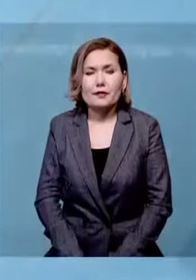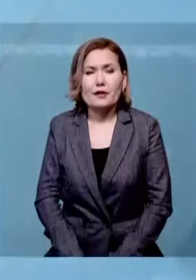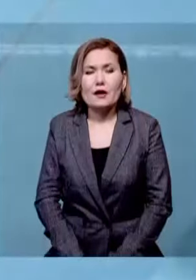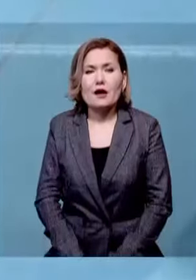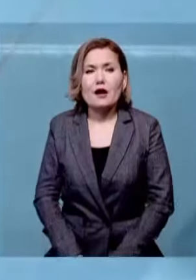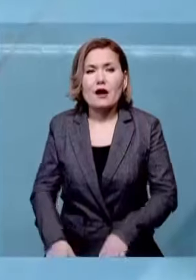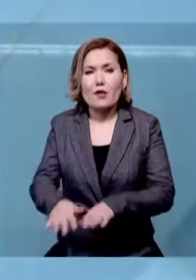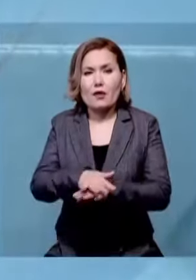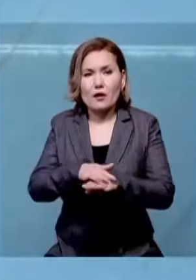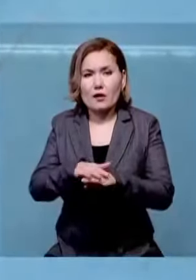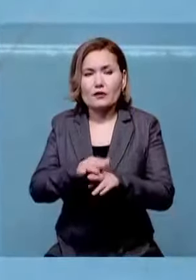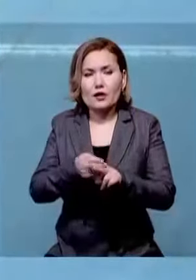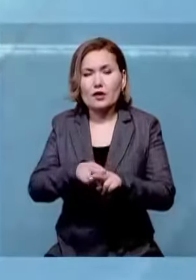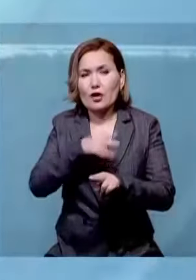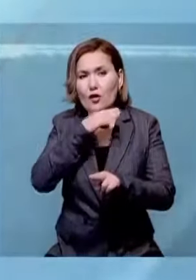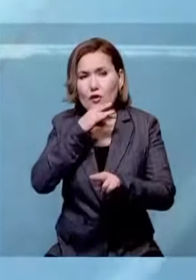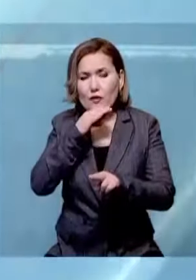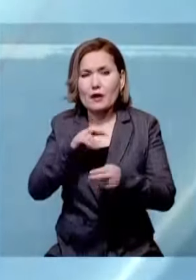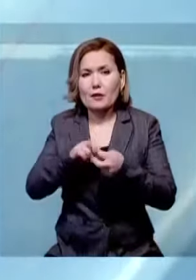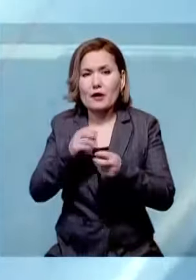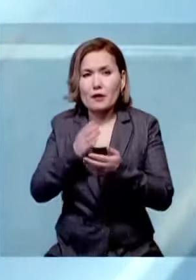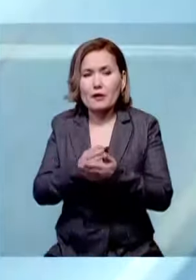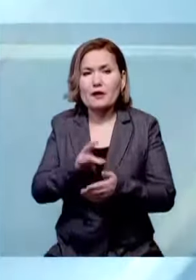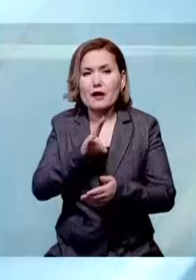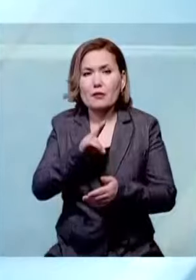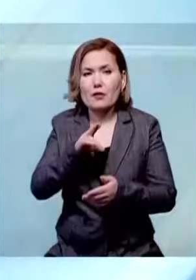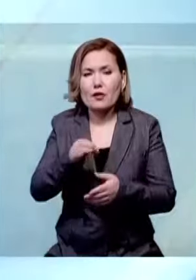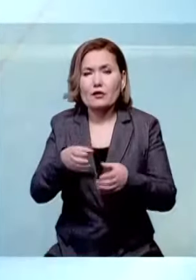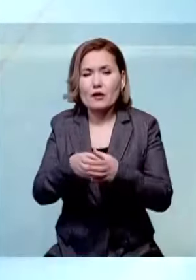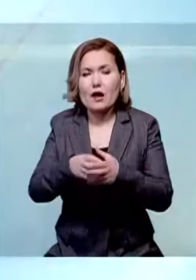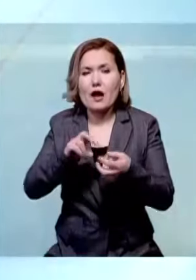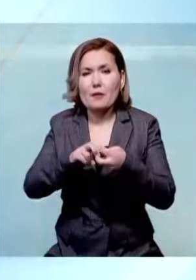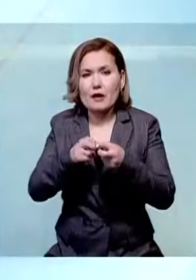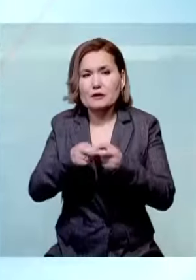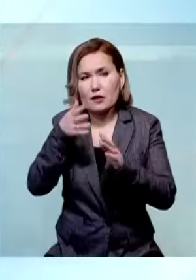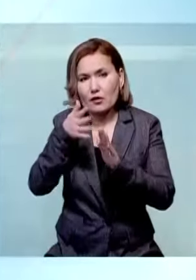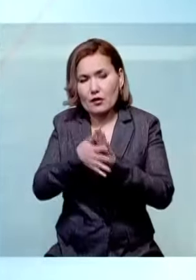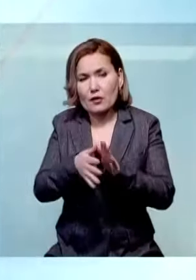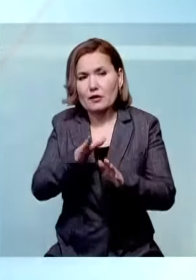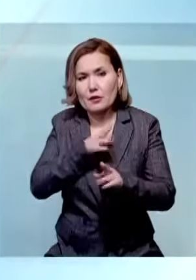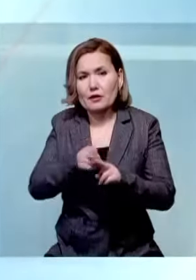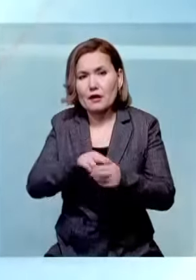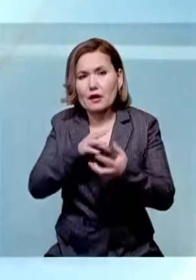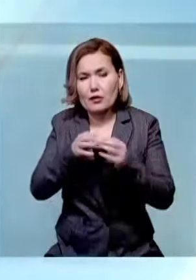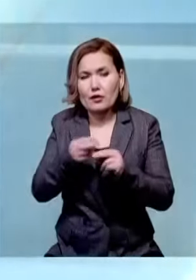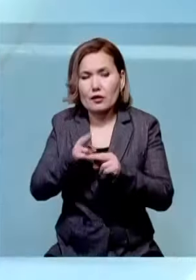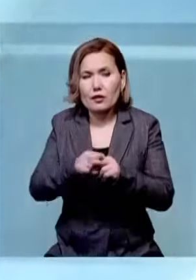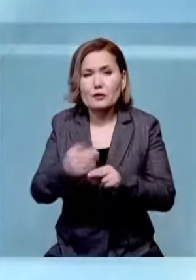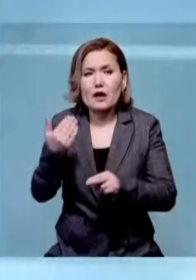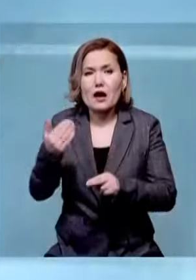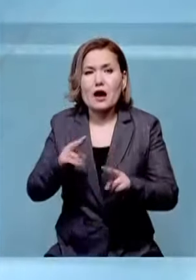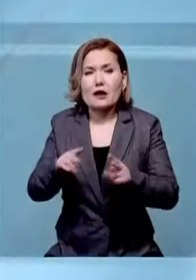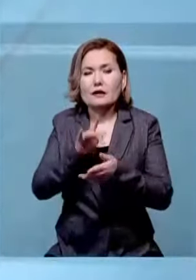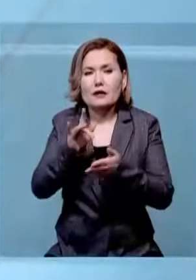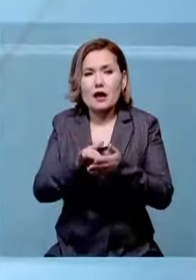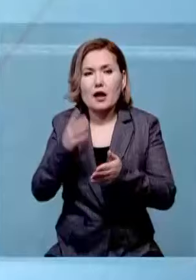Қоғамда вейпке құмарлық басылмай тұр. Үкіметтік емес ұйымдардың бірі мәселені зерттеп сауалнама жүргізген. Нәтижесі көңіл